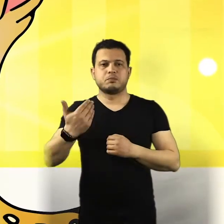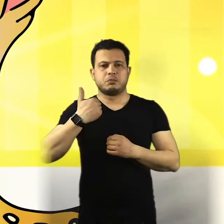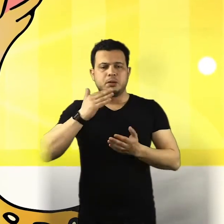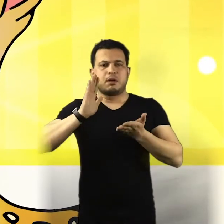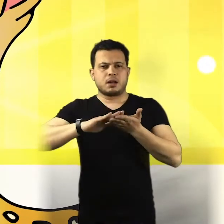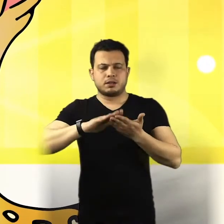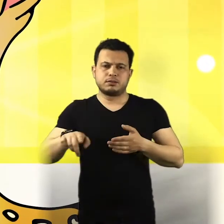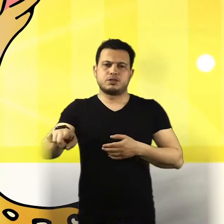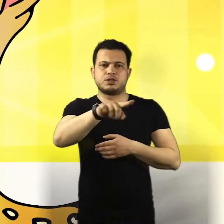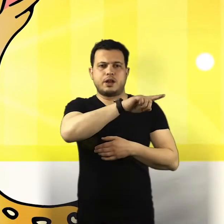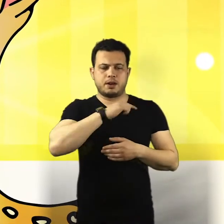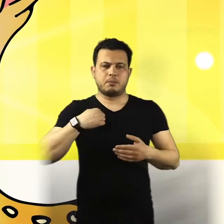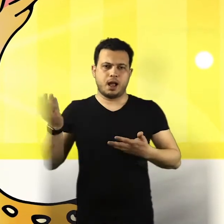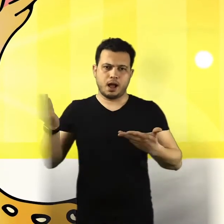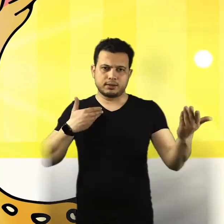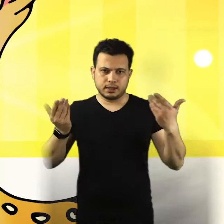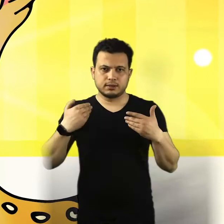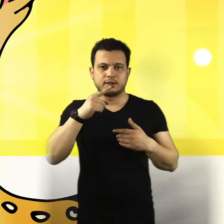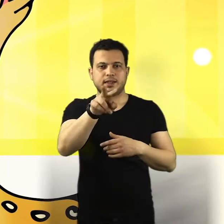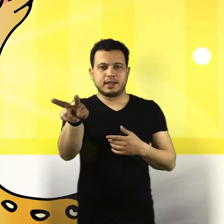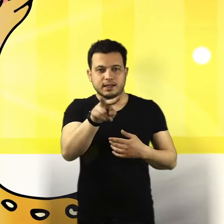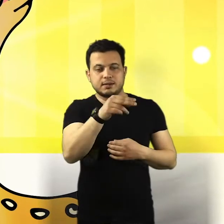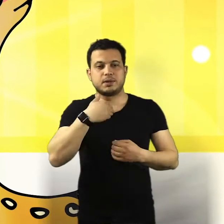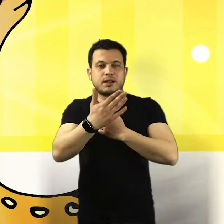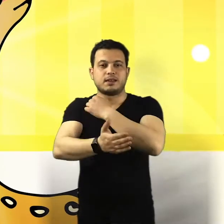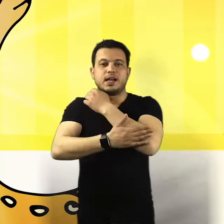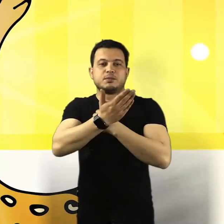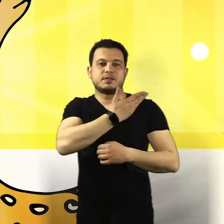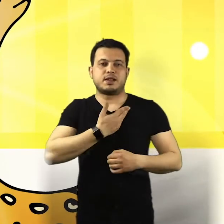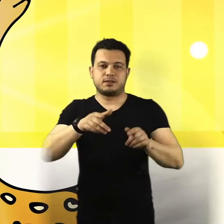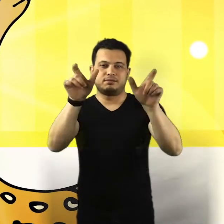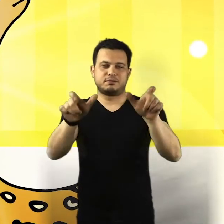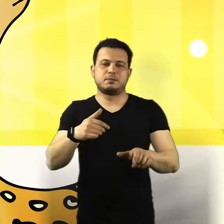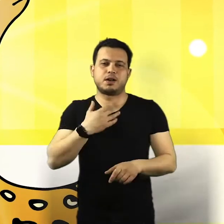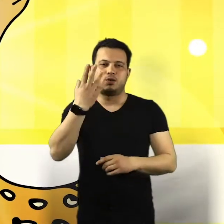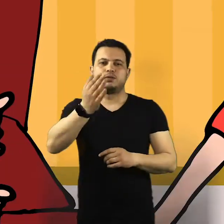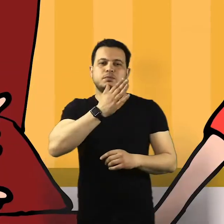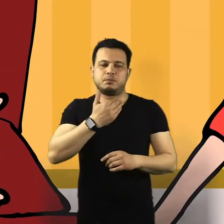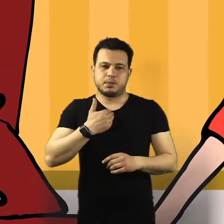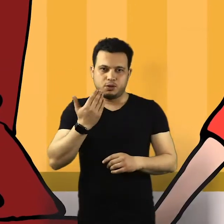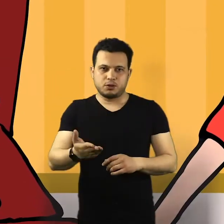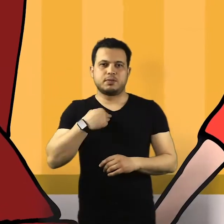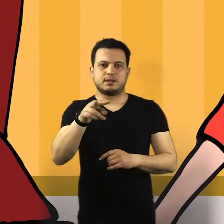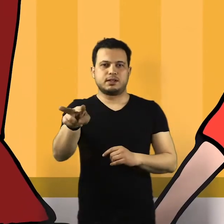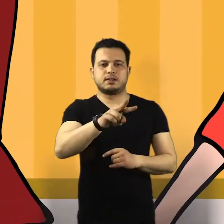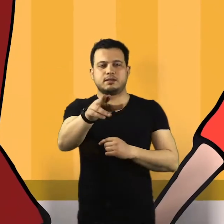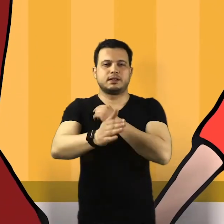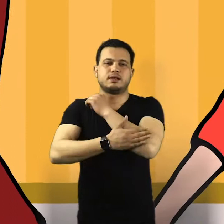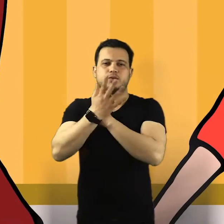bahsetti Çok yardımsever olduğunuzu biliyorum Bana da yardım edebilirsiniz diye düşündüm Tamam da